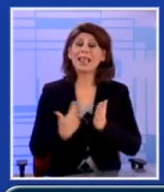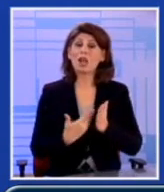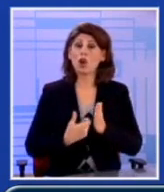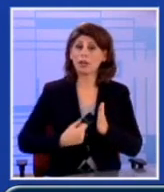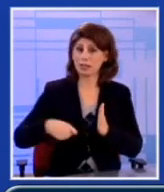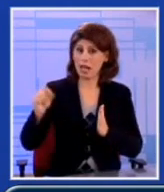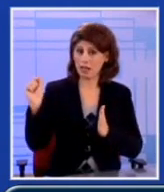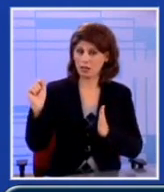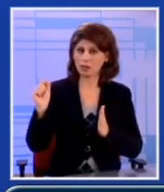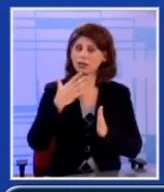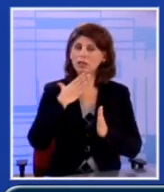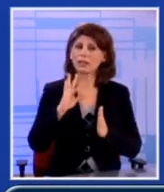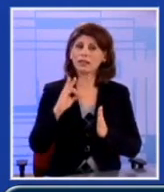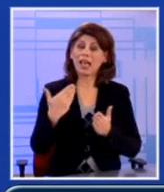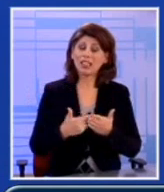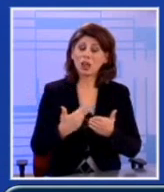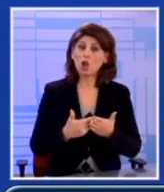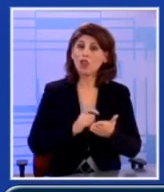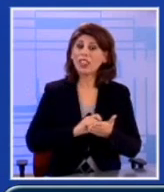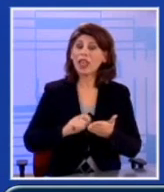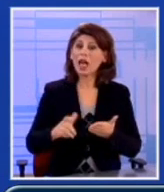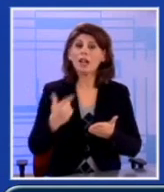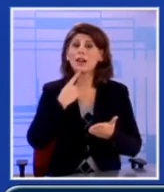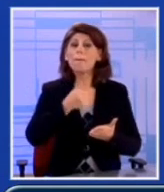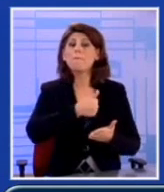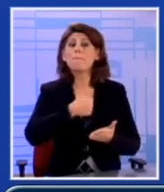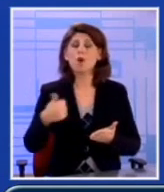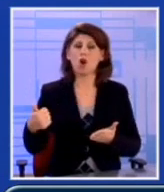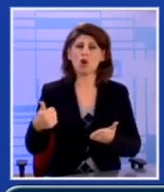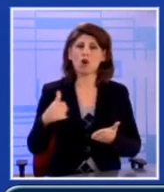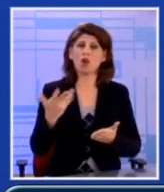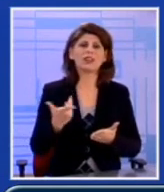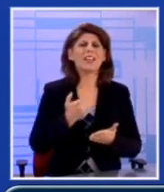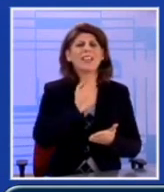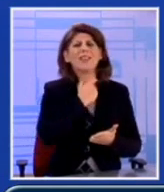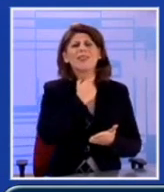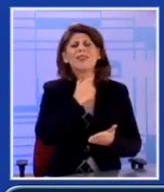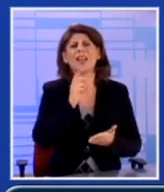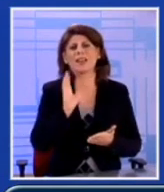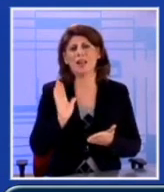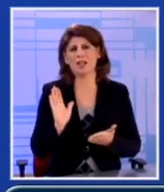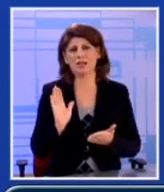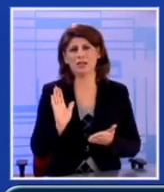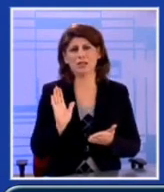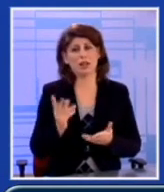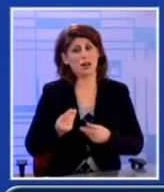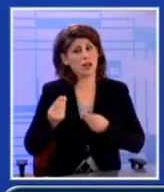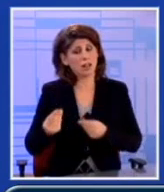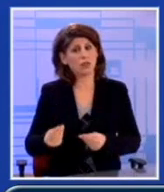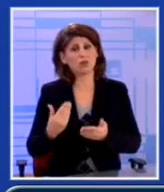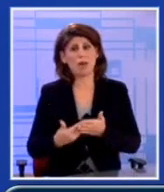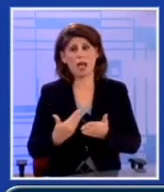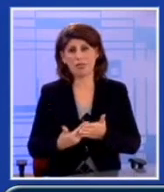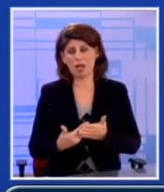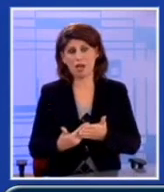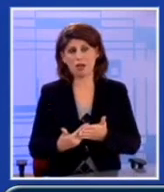άρνηση, διότι ως αιτιολογία αναφερόταν μόνον ότι δεν χρειάζεται να χορηγηθεί άδεια για